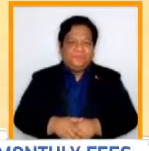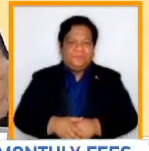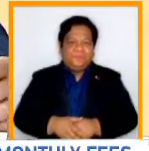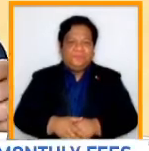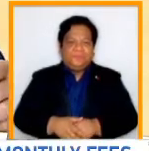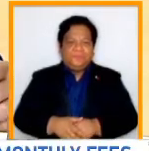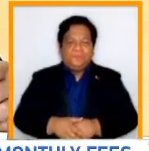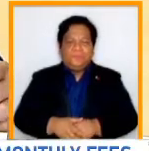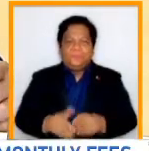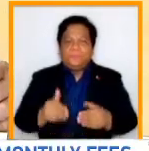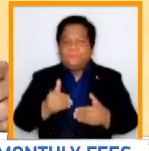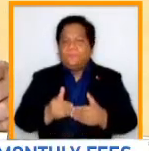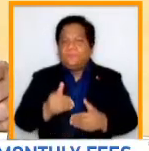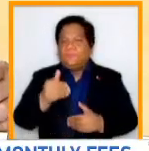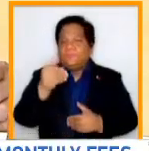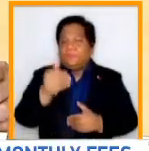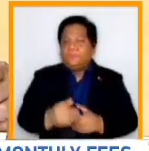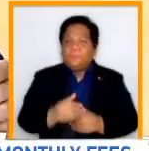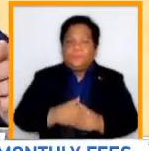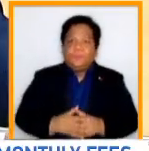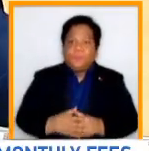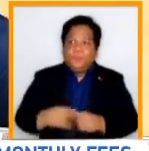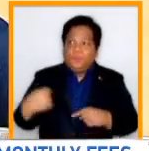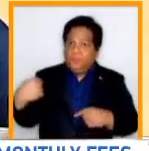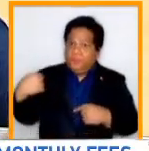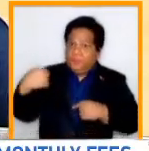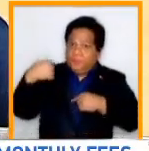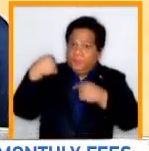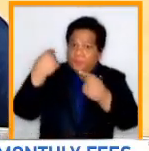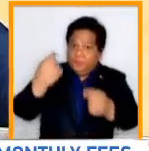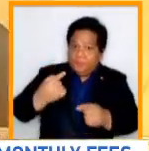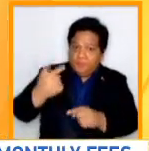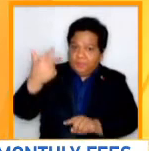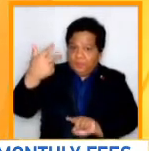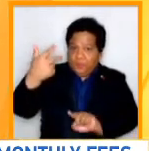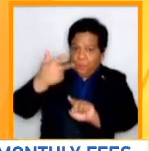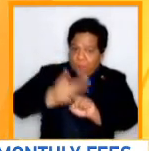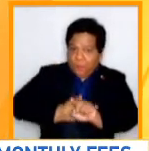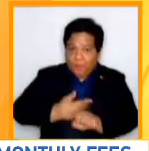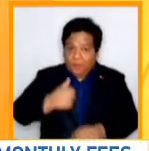Pinakamababa sa loob ng halos 3 linggo ng mga bagong kaso ng COVID-19 na naitala kahapon,